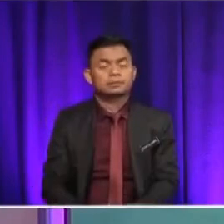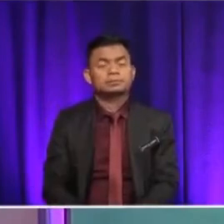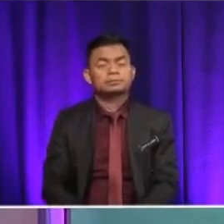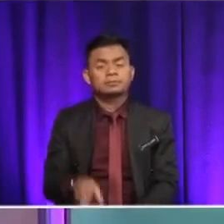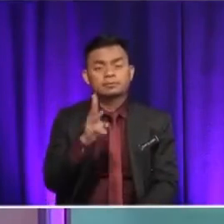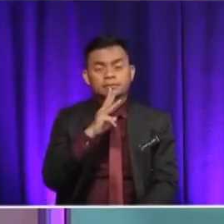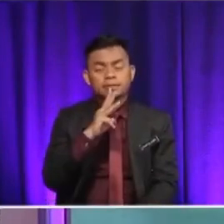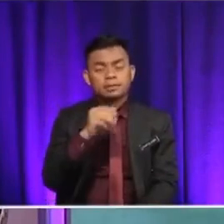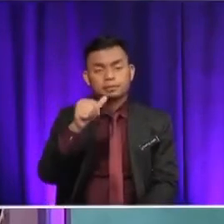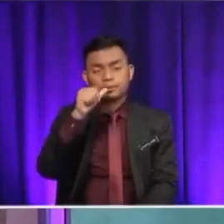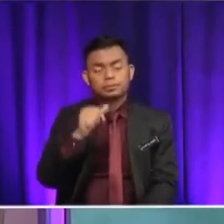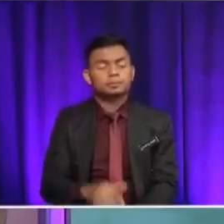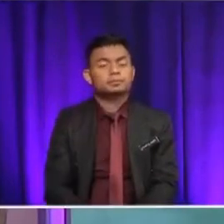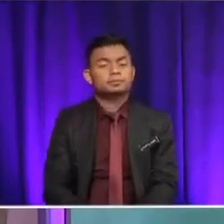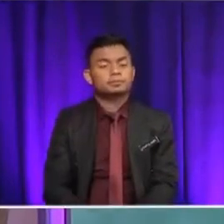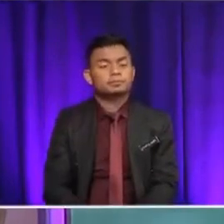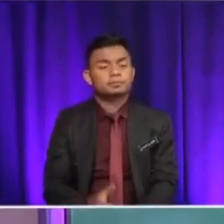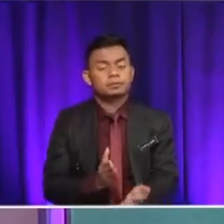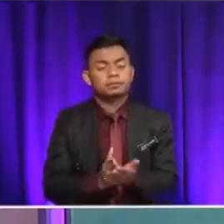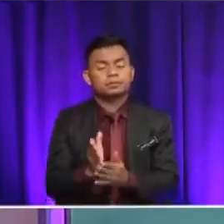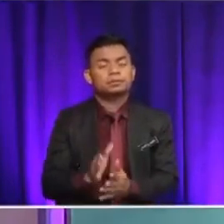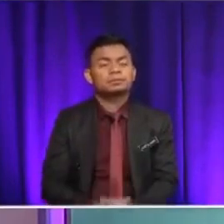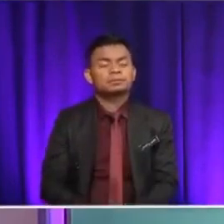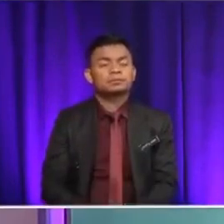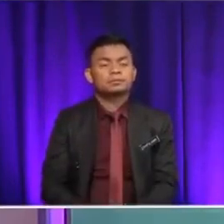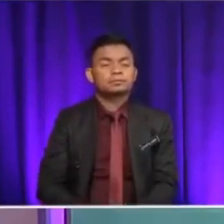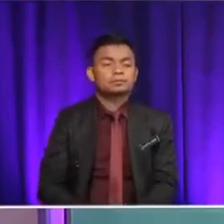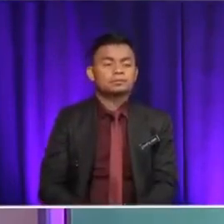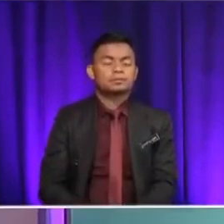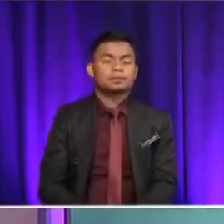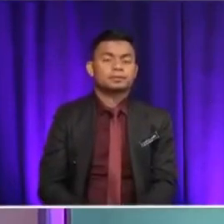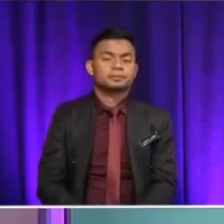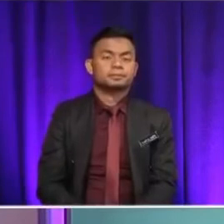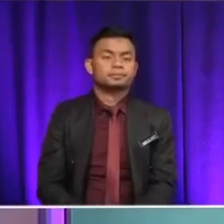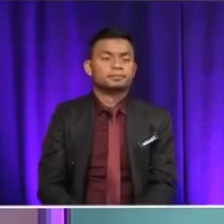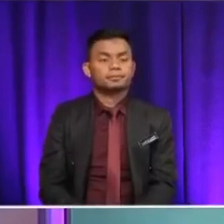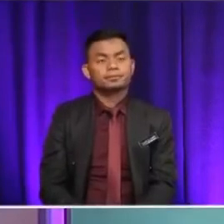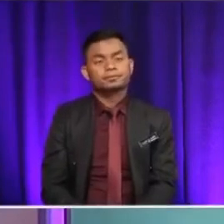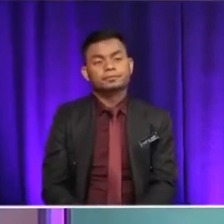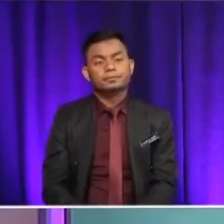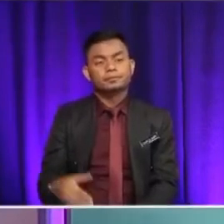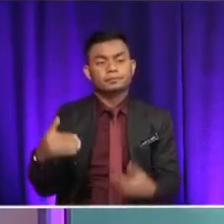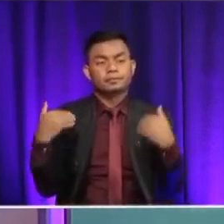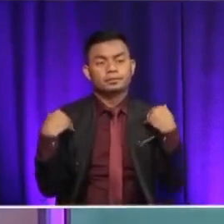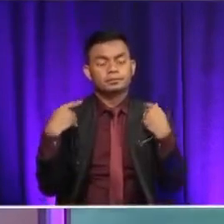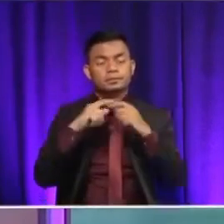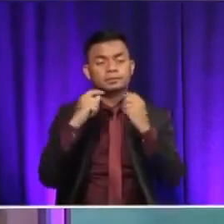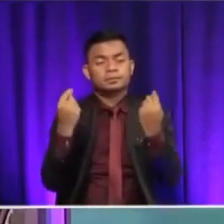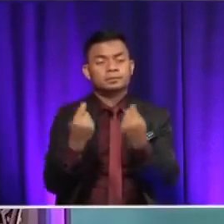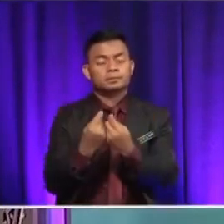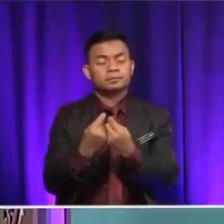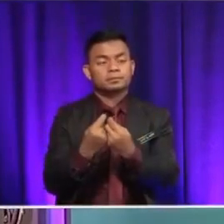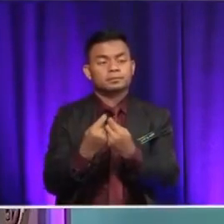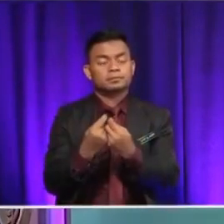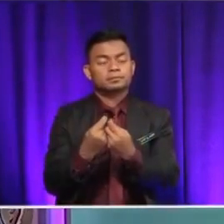Dia pipe terus kat situ. So kat sini ada, kat situ tap mandi, kat sini, kat sini. Okey, terima